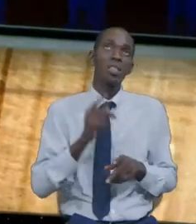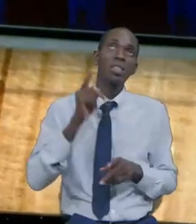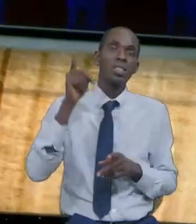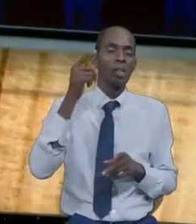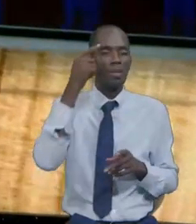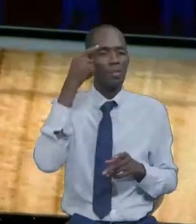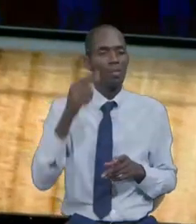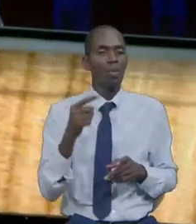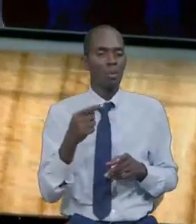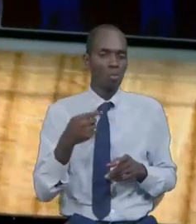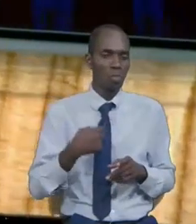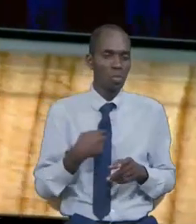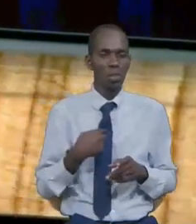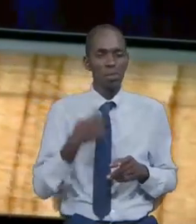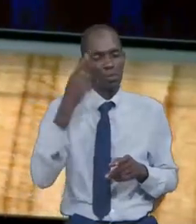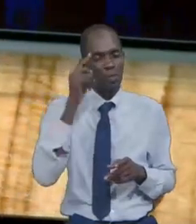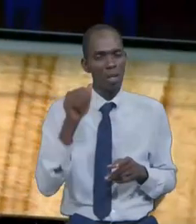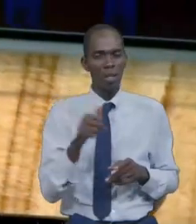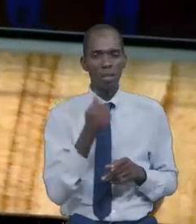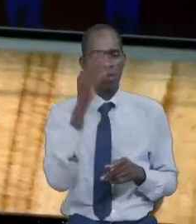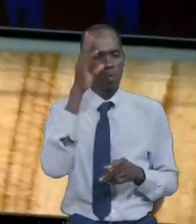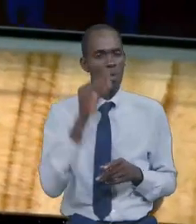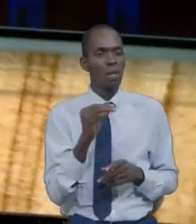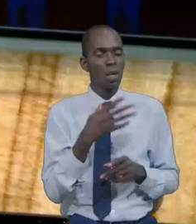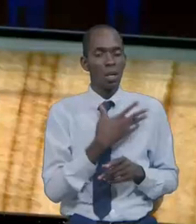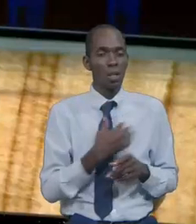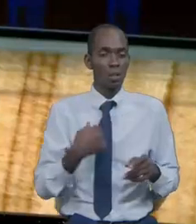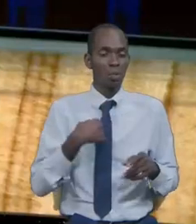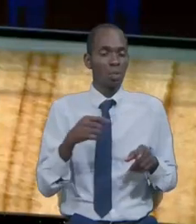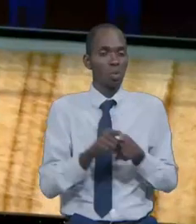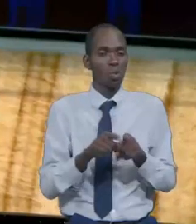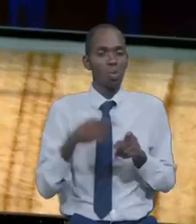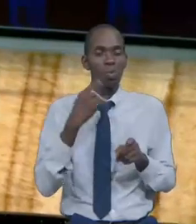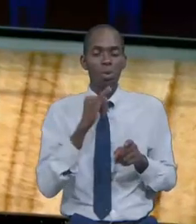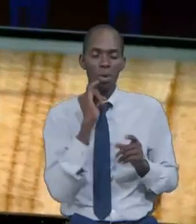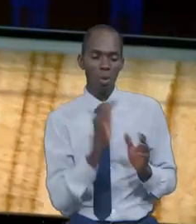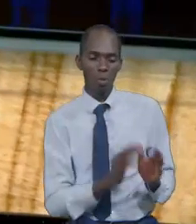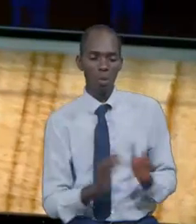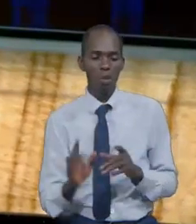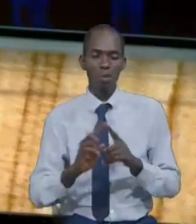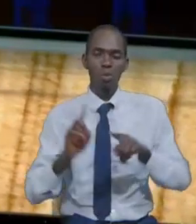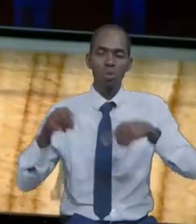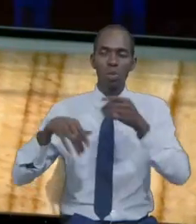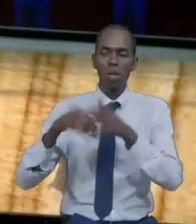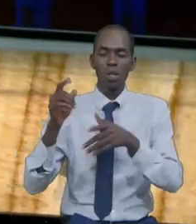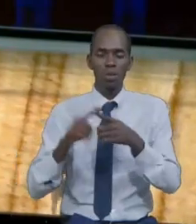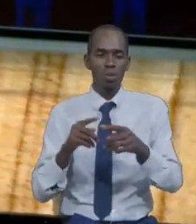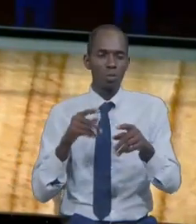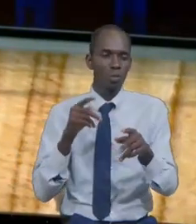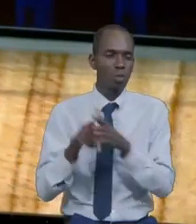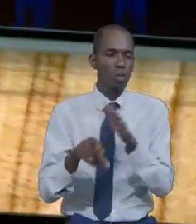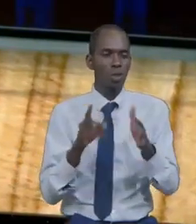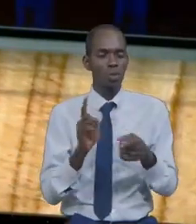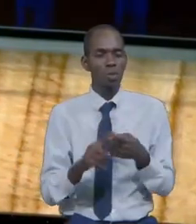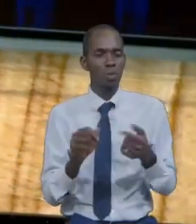les hommes qui complotaient contre lui, les gens même qui veulent te persécuter, te